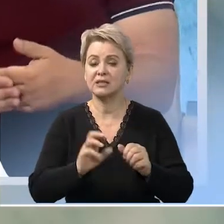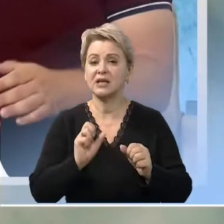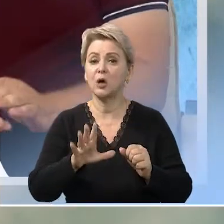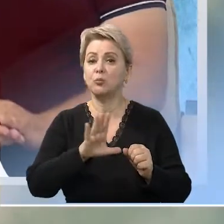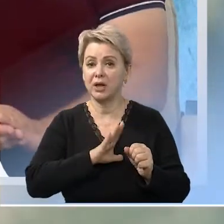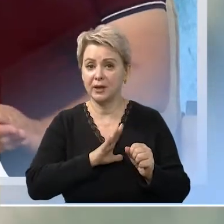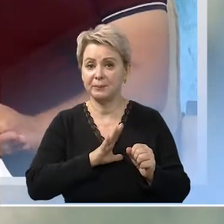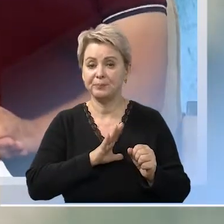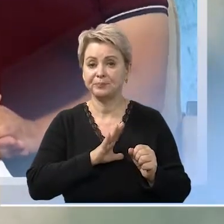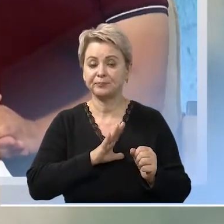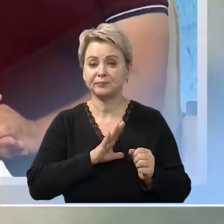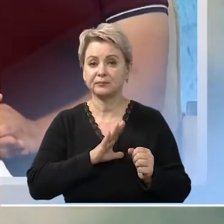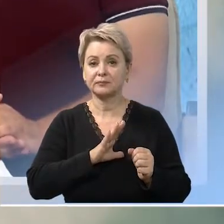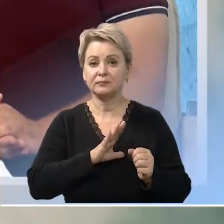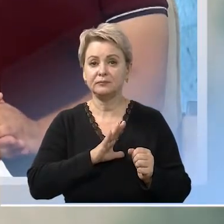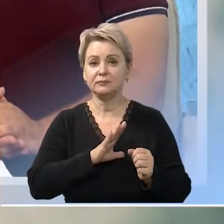как и было?